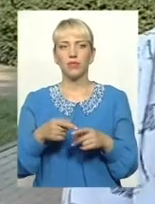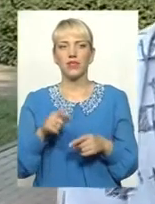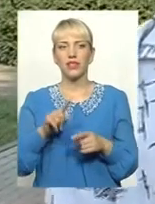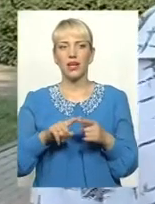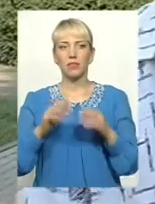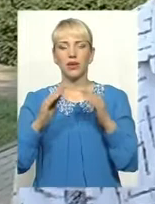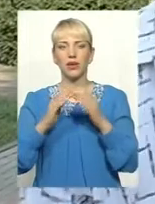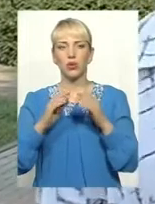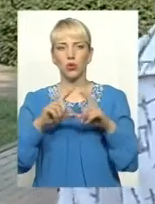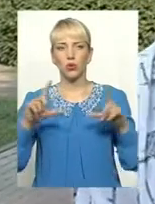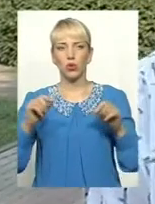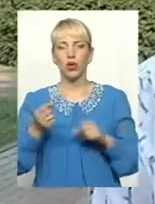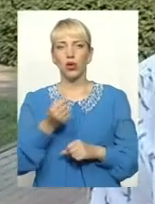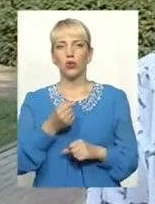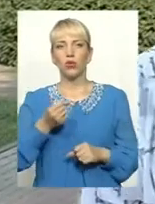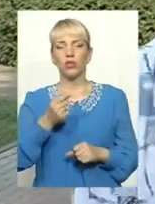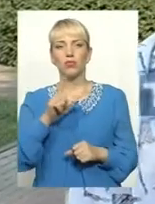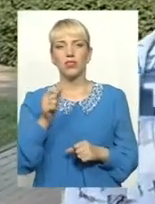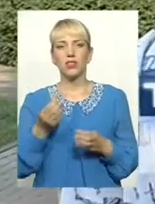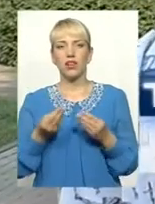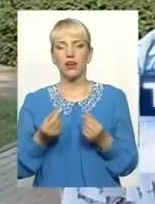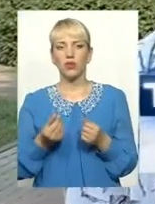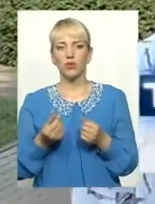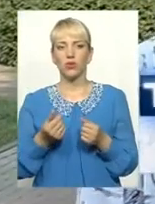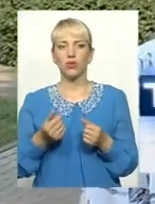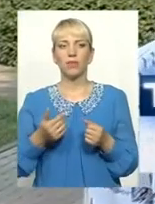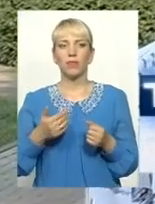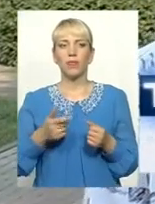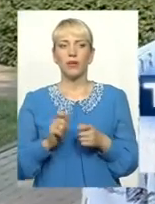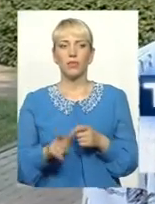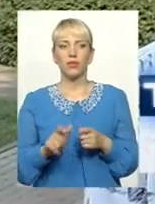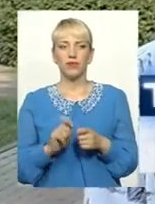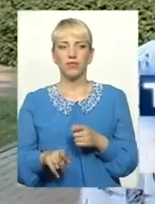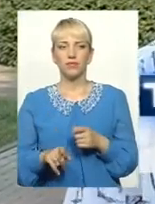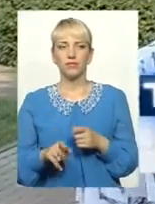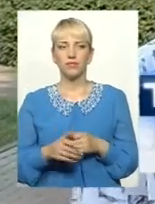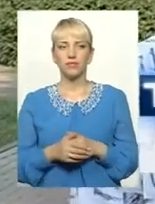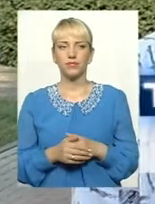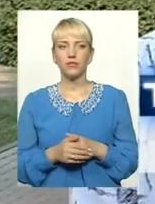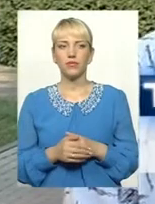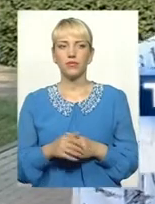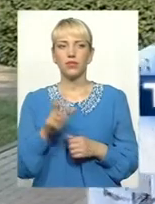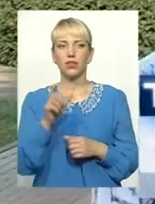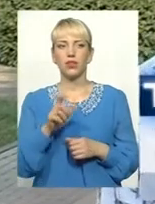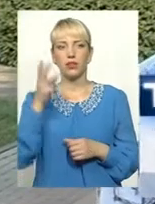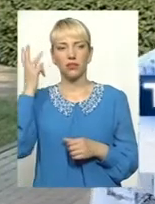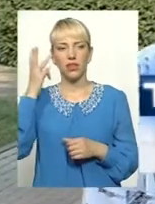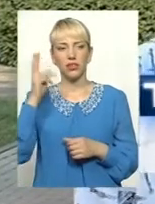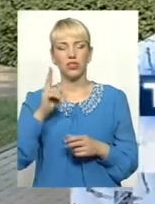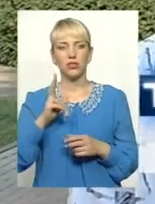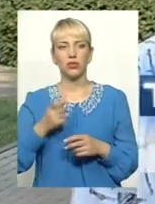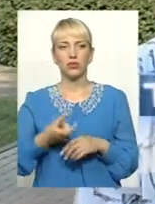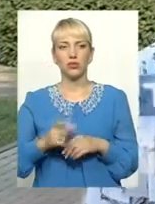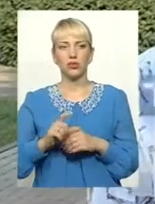утримується за рахунок громадських пожертвувань, тобто це наші хмельничани, які нам